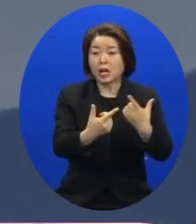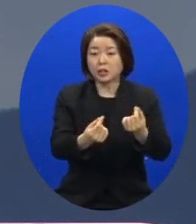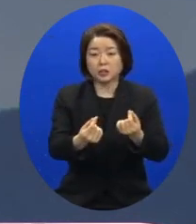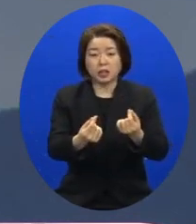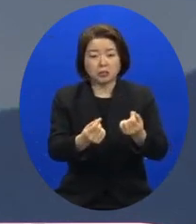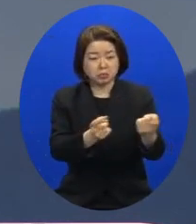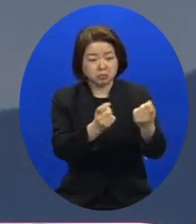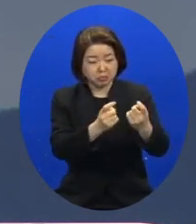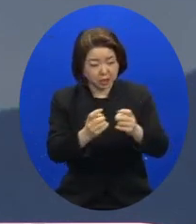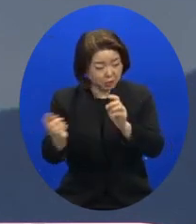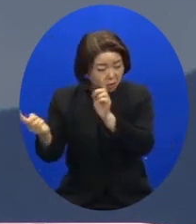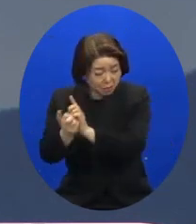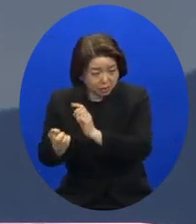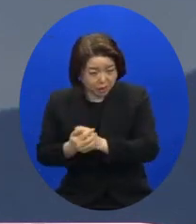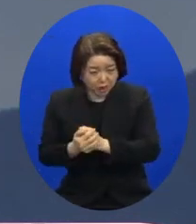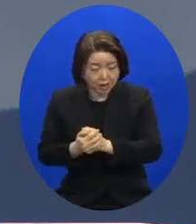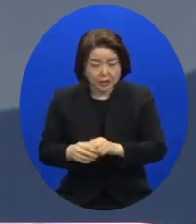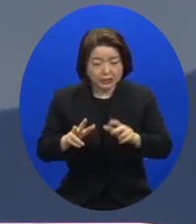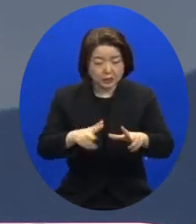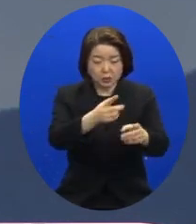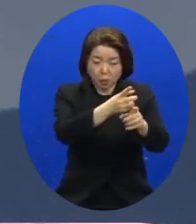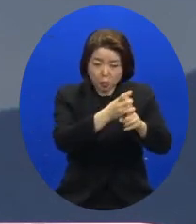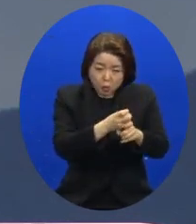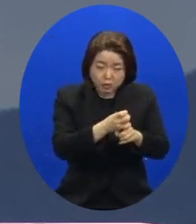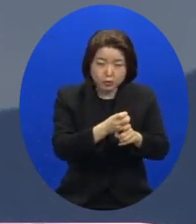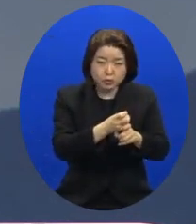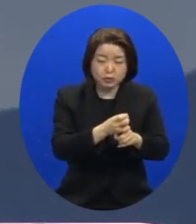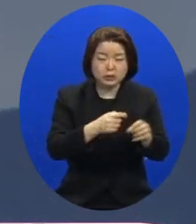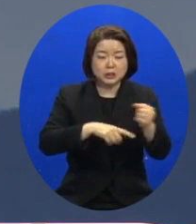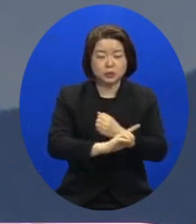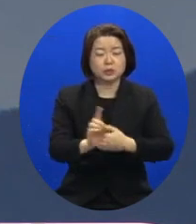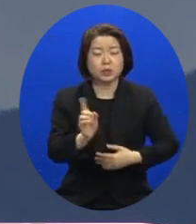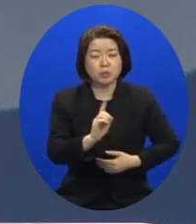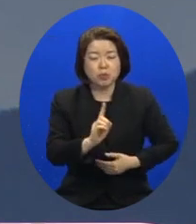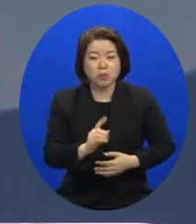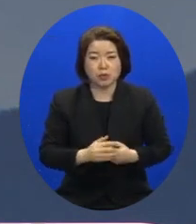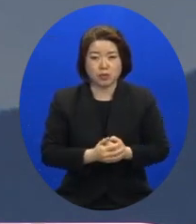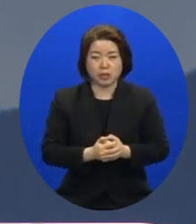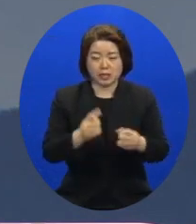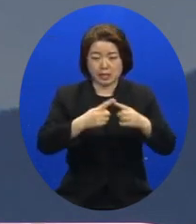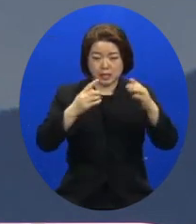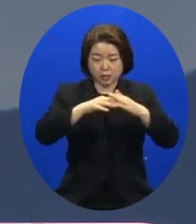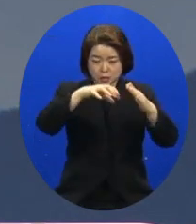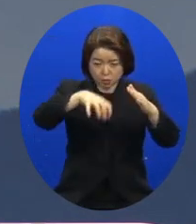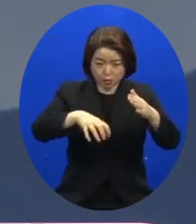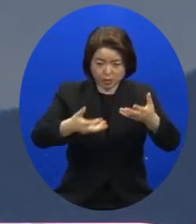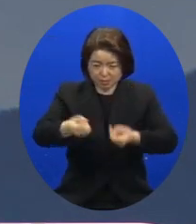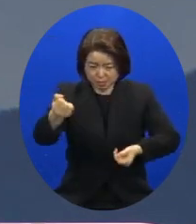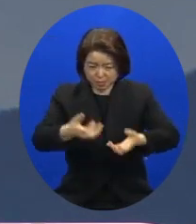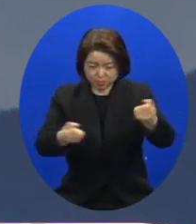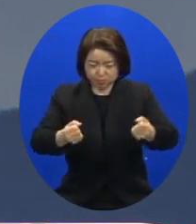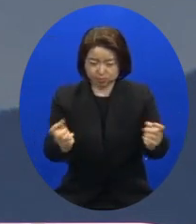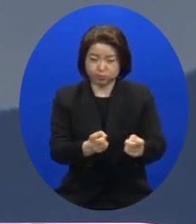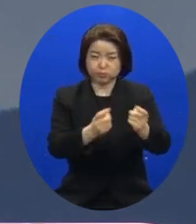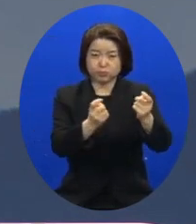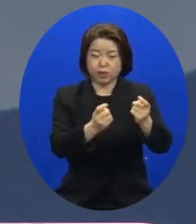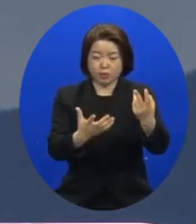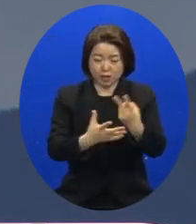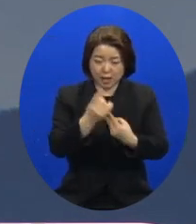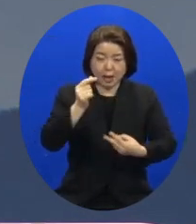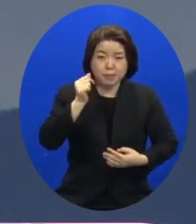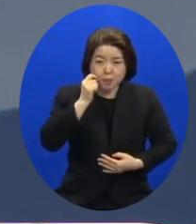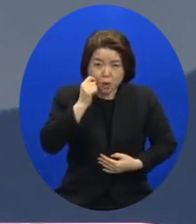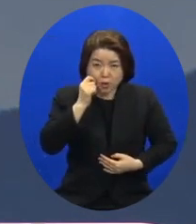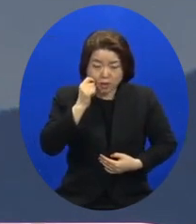겁니까? 아직도 원수 맺고 살 이유가 뭡니까? 교회 안에 분란이 있고 다툼이 있고 하나 되지